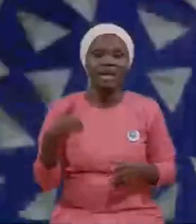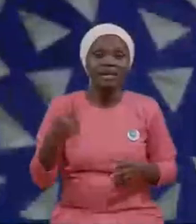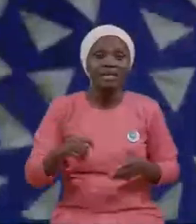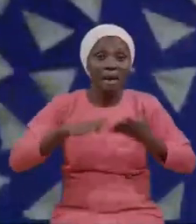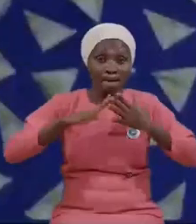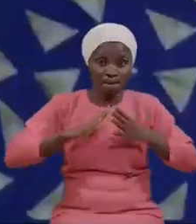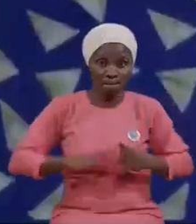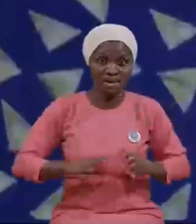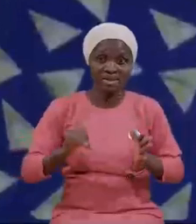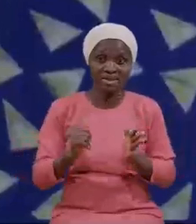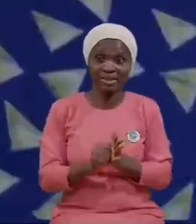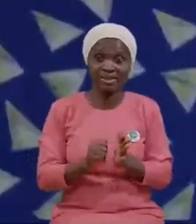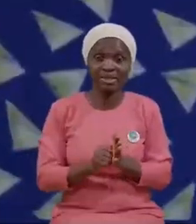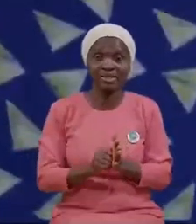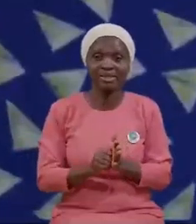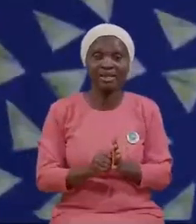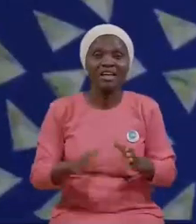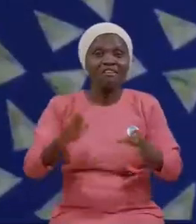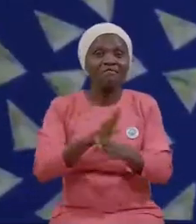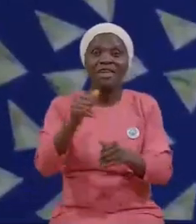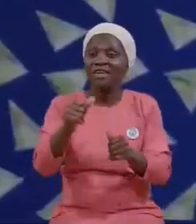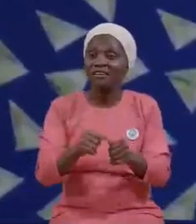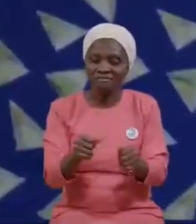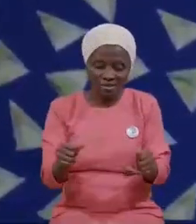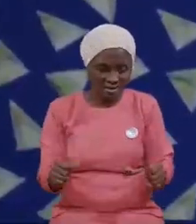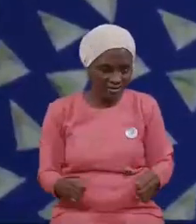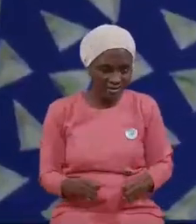La paix qui remplit tous les domaines de ta vie.